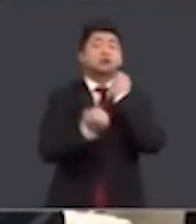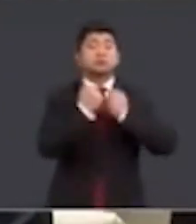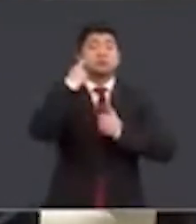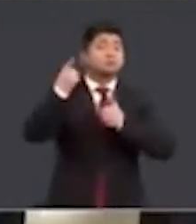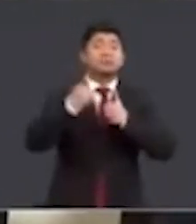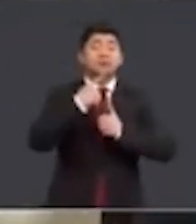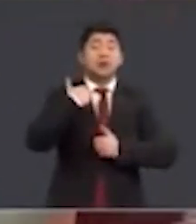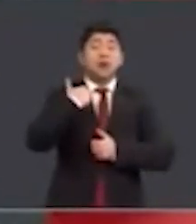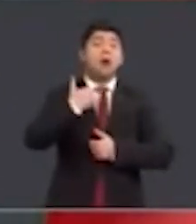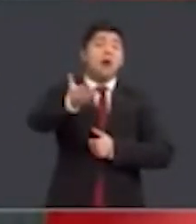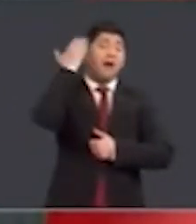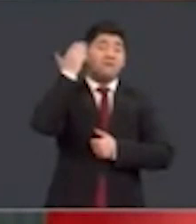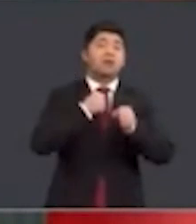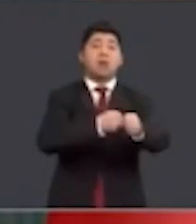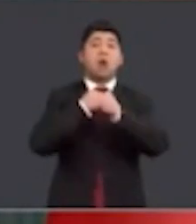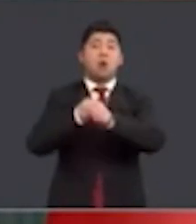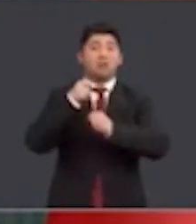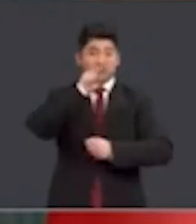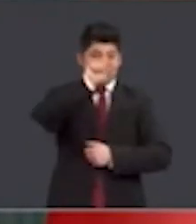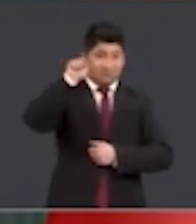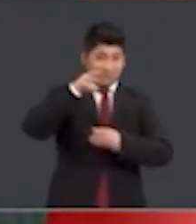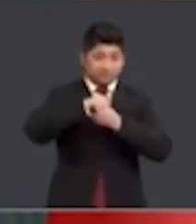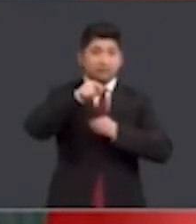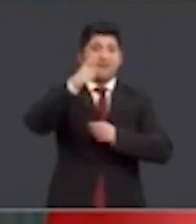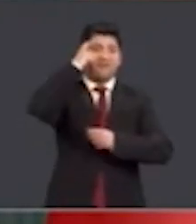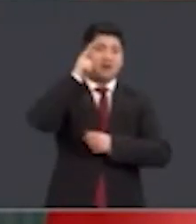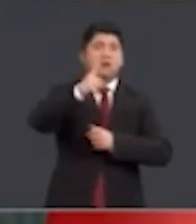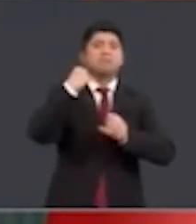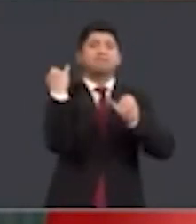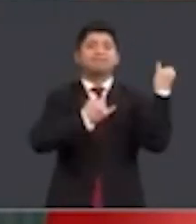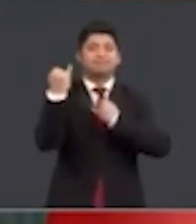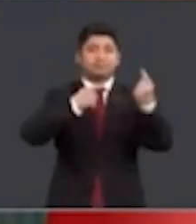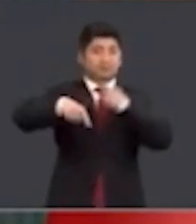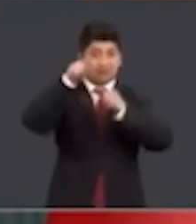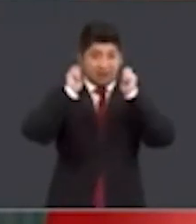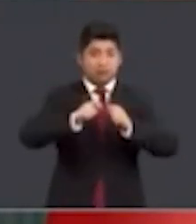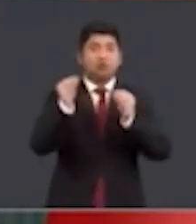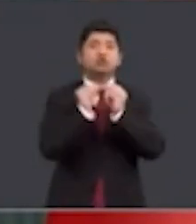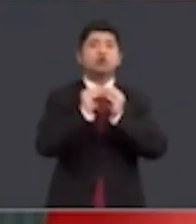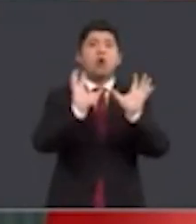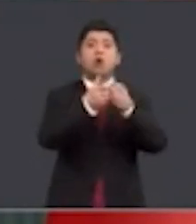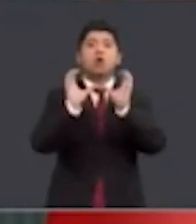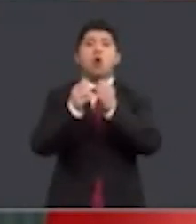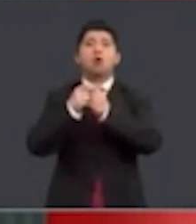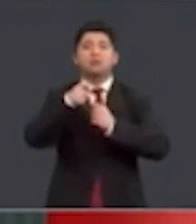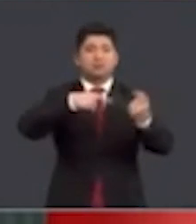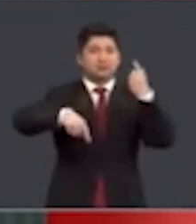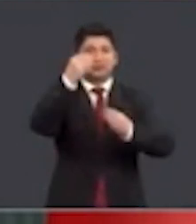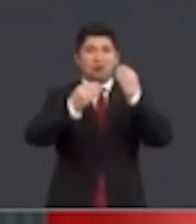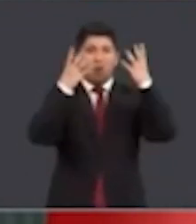de geçmişte terör örgütleri ve ideolojik kavgalar yanında suç örgütlerinin cirit